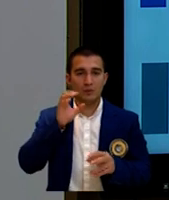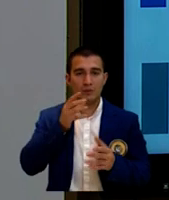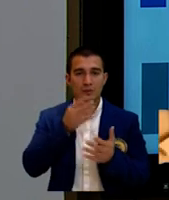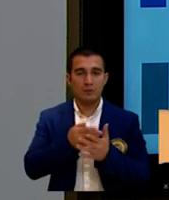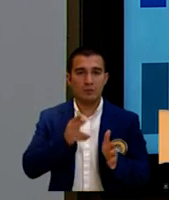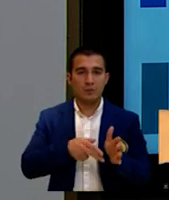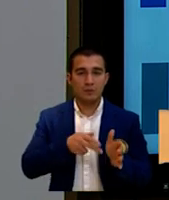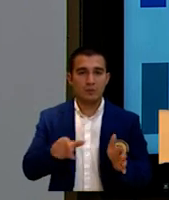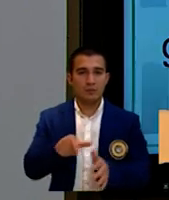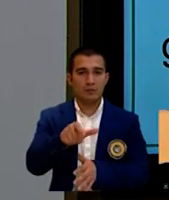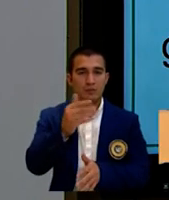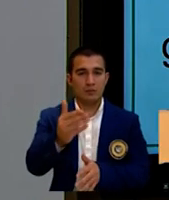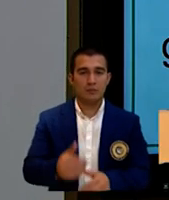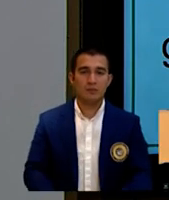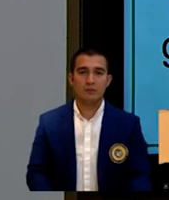yo'llari ekan.